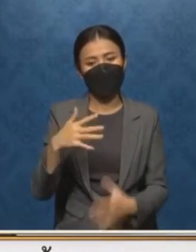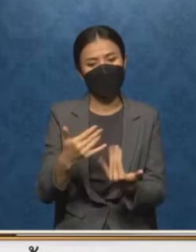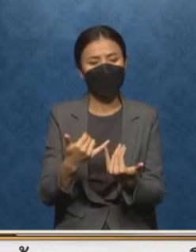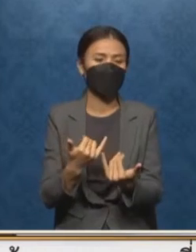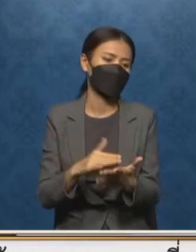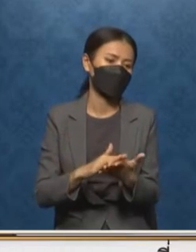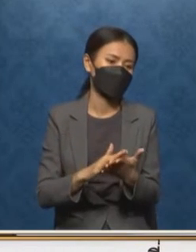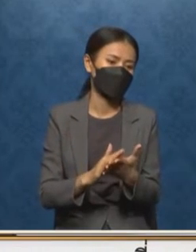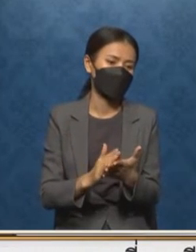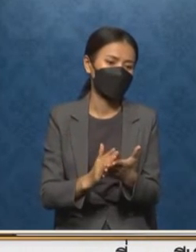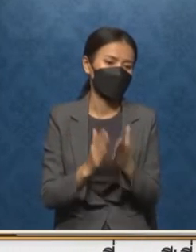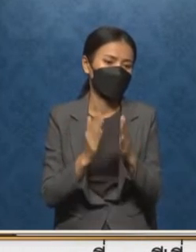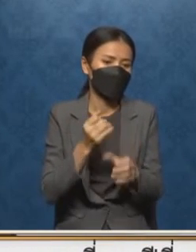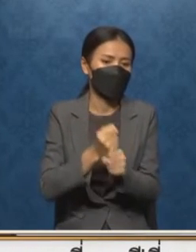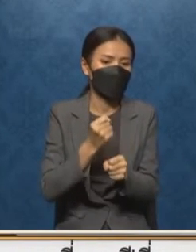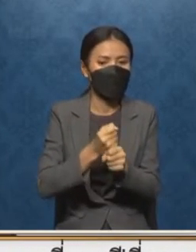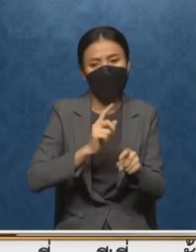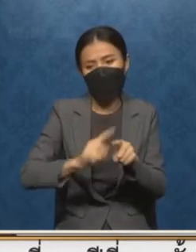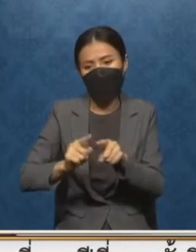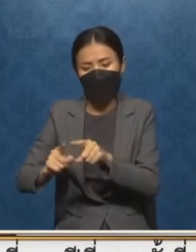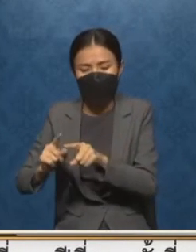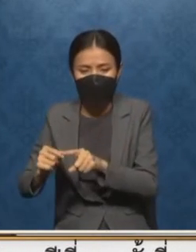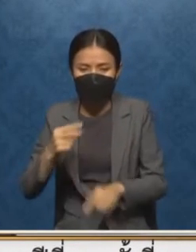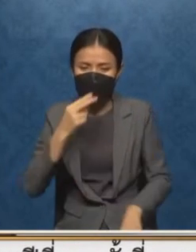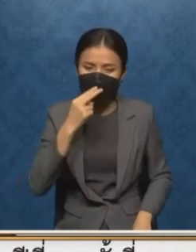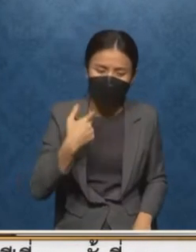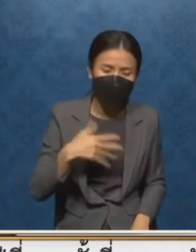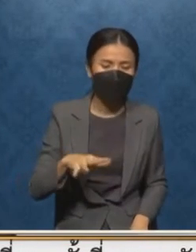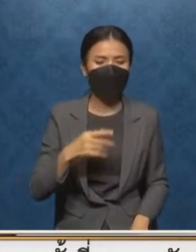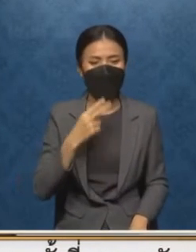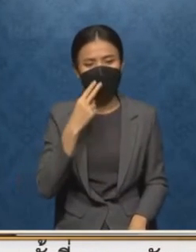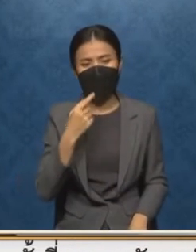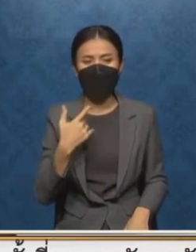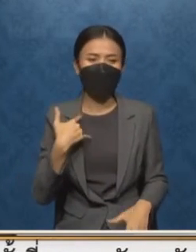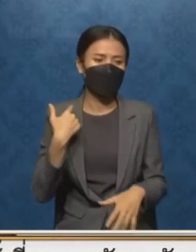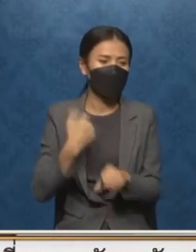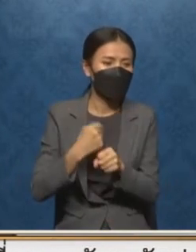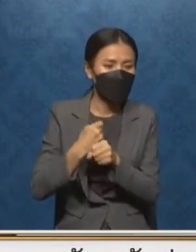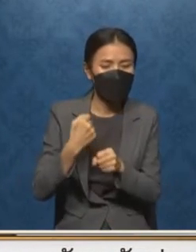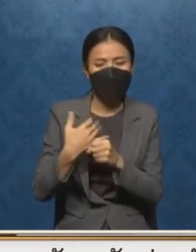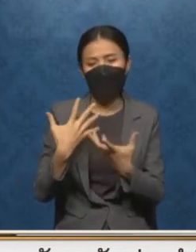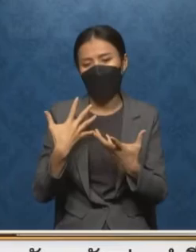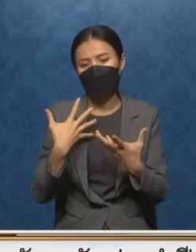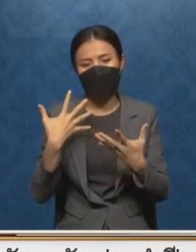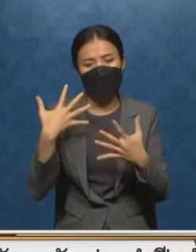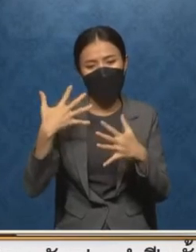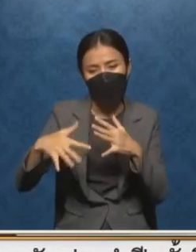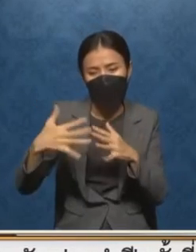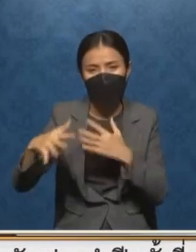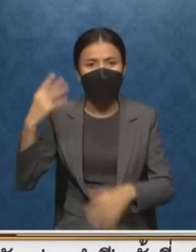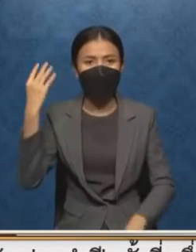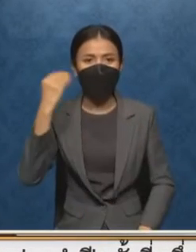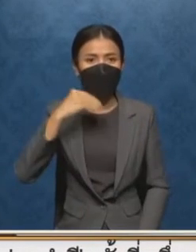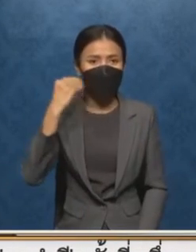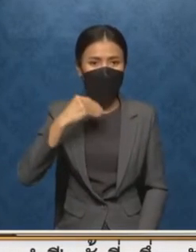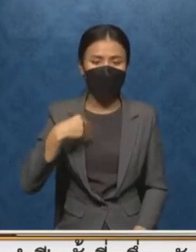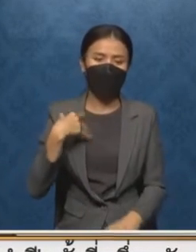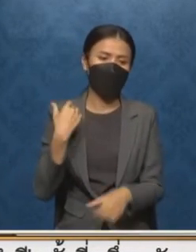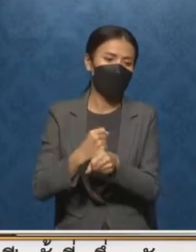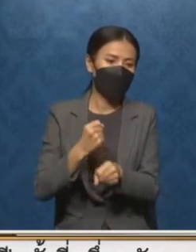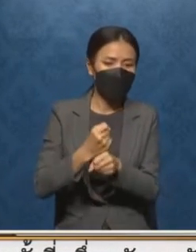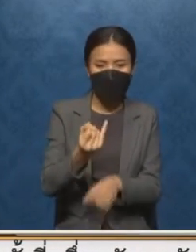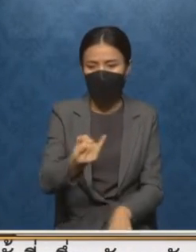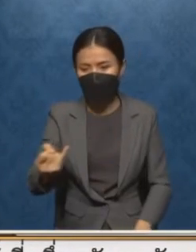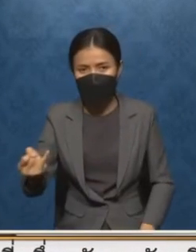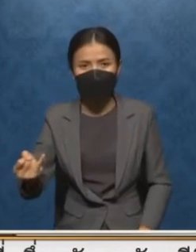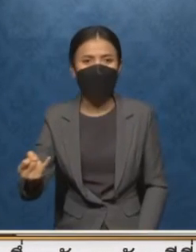ได้มีความปิดพลบกพร่องหลายครั้งหลายประกาศรวมทั้งการจัดหาวัซีนด้วยเพราฉะนั้น